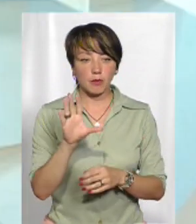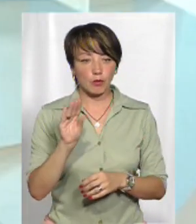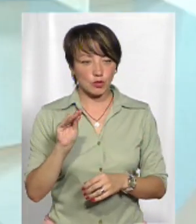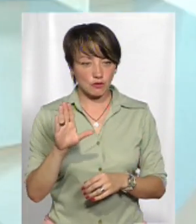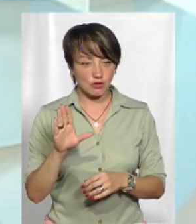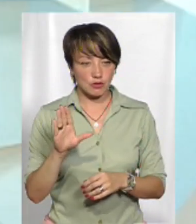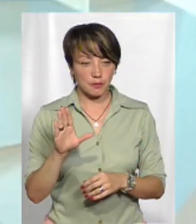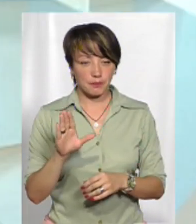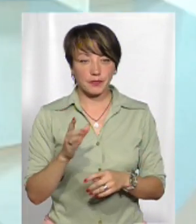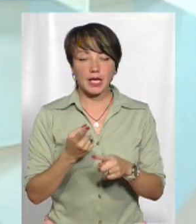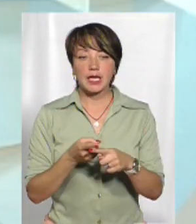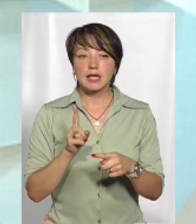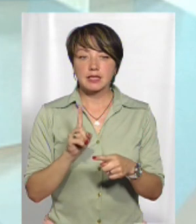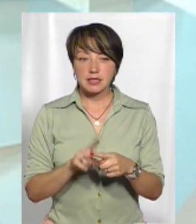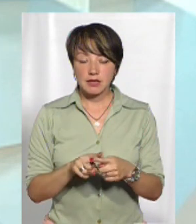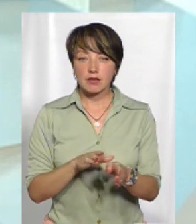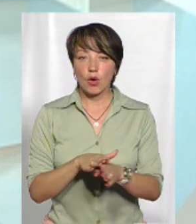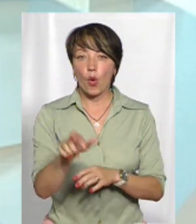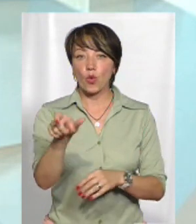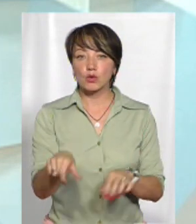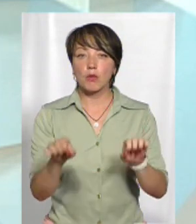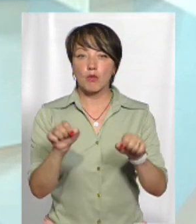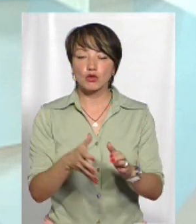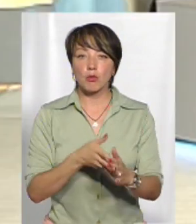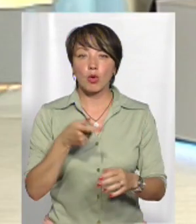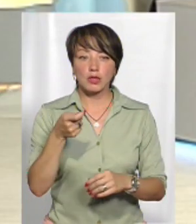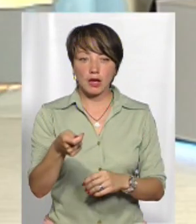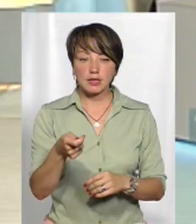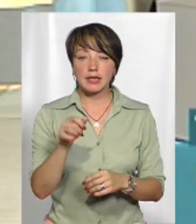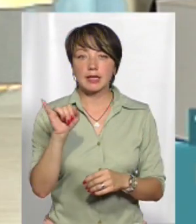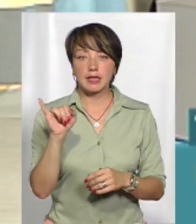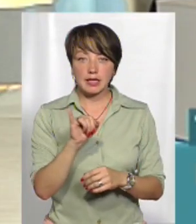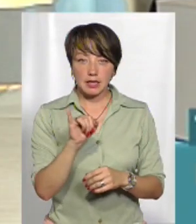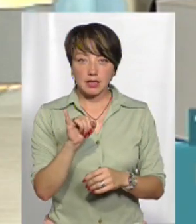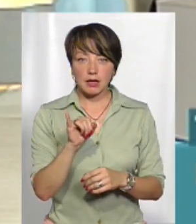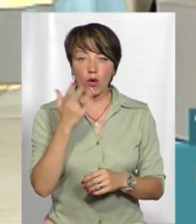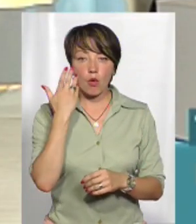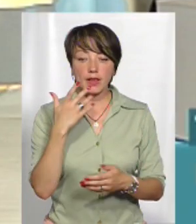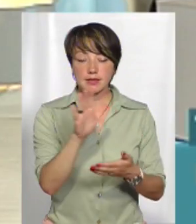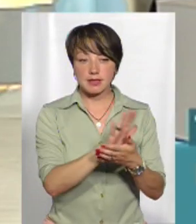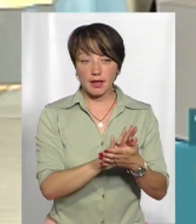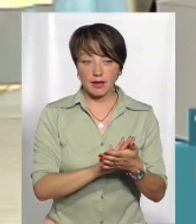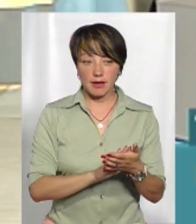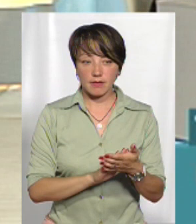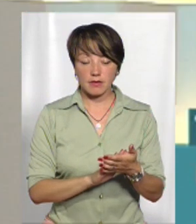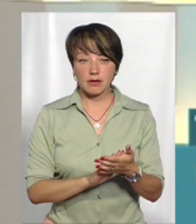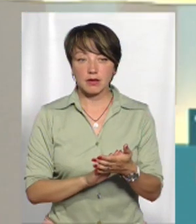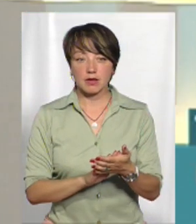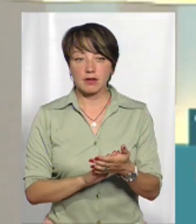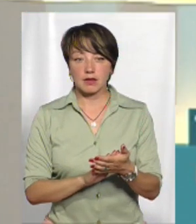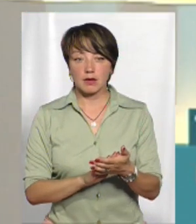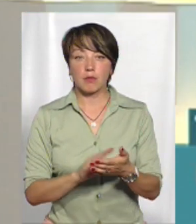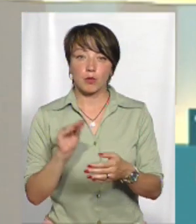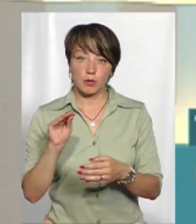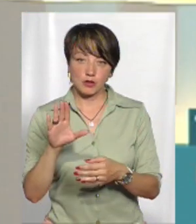посвідчення. Також даним сервісом реалізовано, що особа може подати і, подаючи заяву, документи на